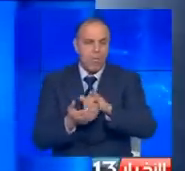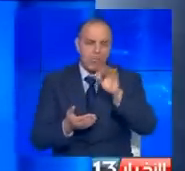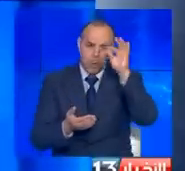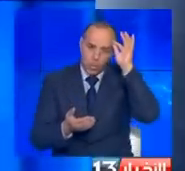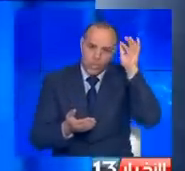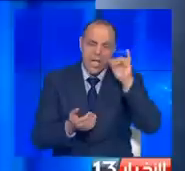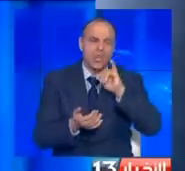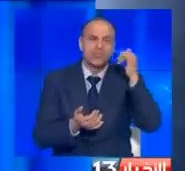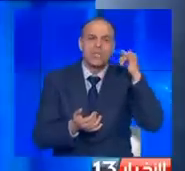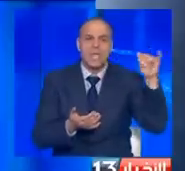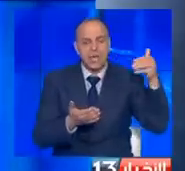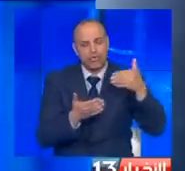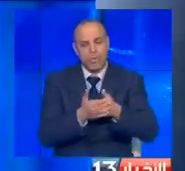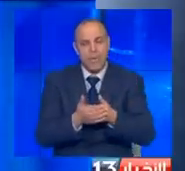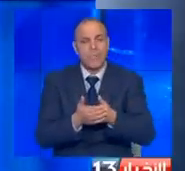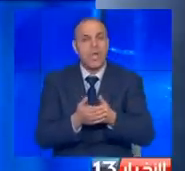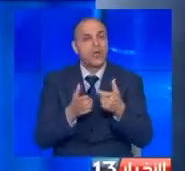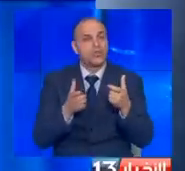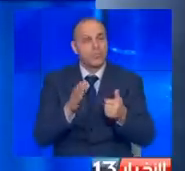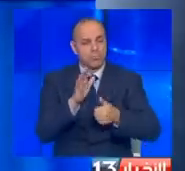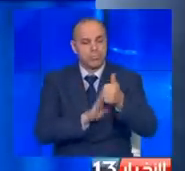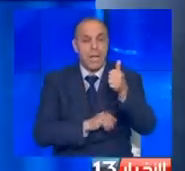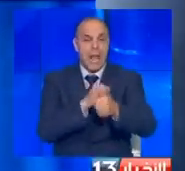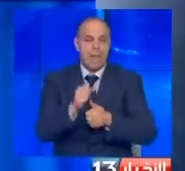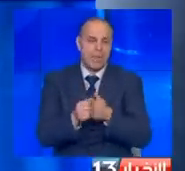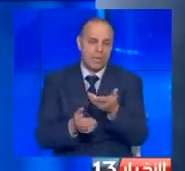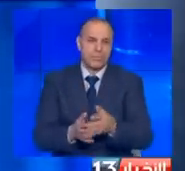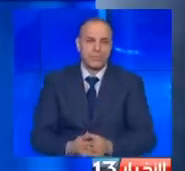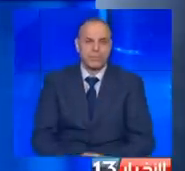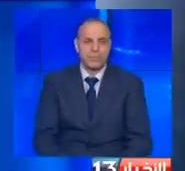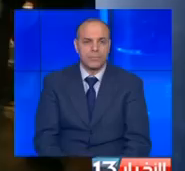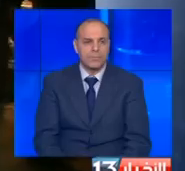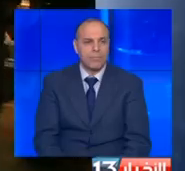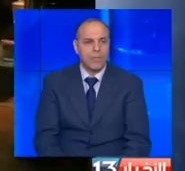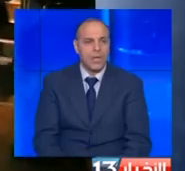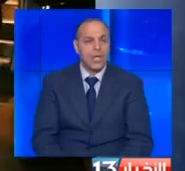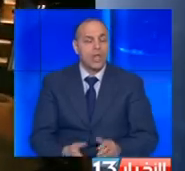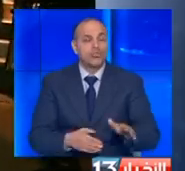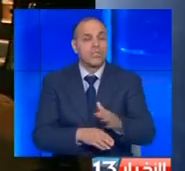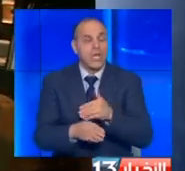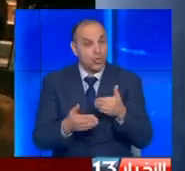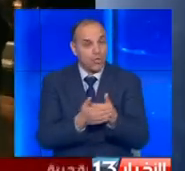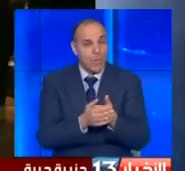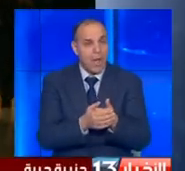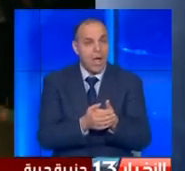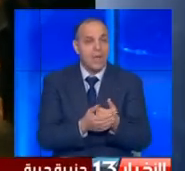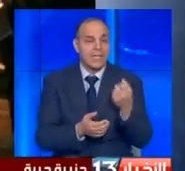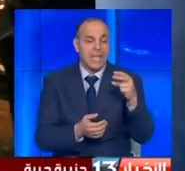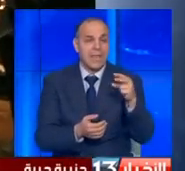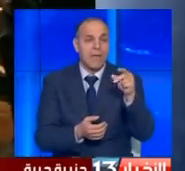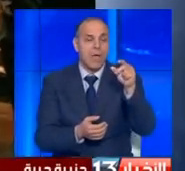الجزائر الى مطار جربه حظوظ نجاح الموسم الى جزيره جربه وصلها اكثر من ثلاثمائه